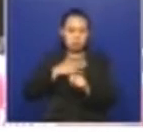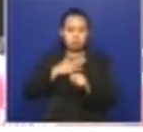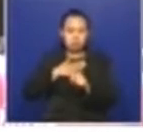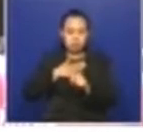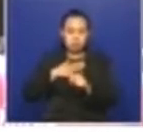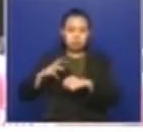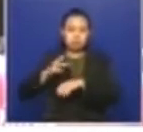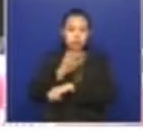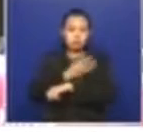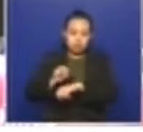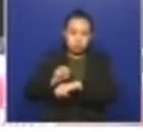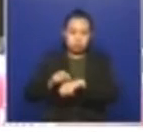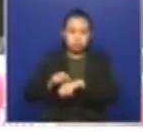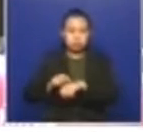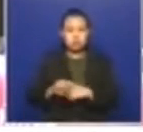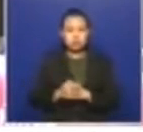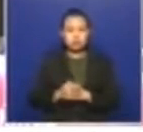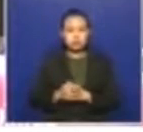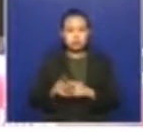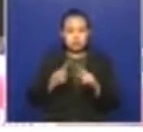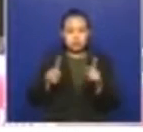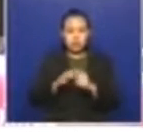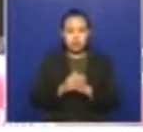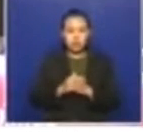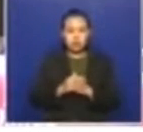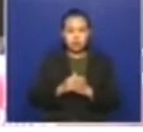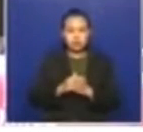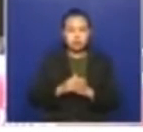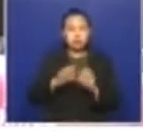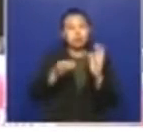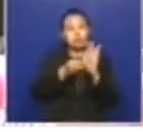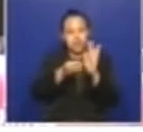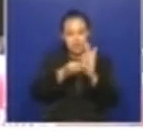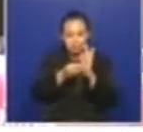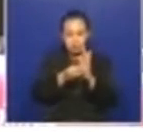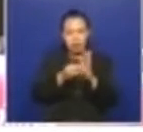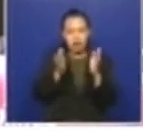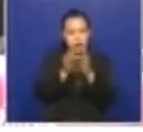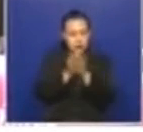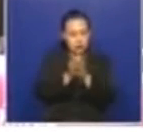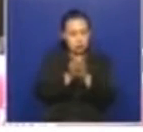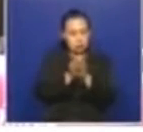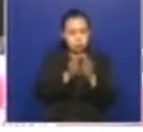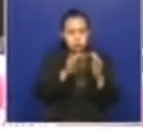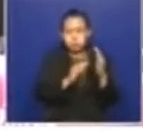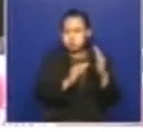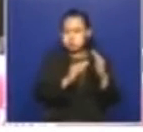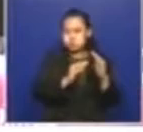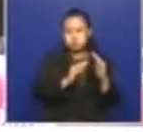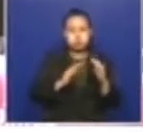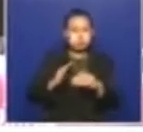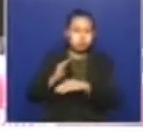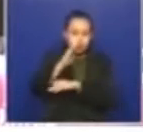ยสูงแต่จริงๆแล้วในภาพรวมมันสูงเฉพาะเด็กที่กรุงเทพแต่ชาวบ้านจริงๆเด็กต่างจังหวัดไม่ดีเหมือนกับเศ